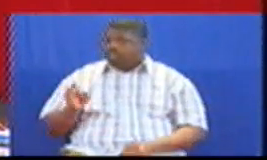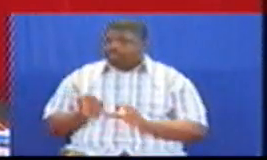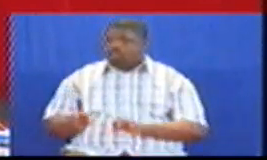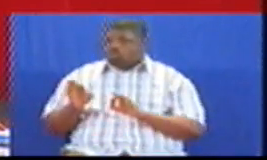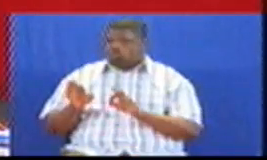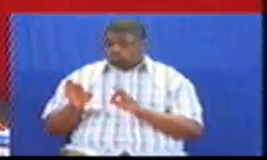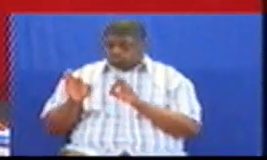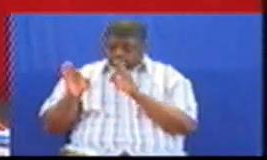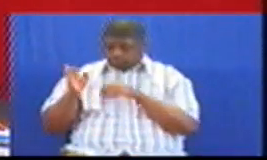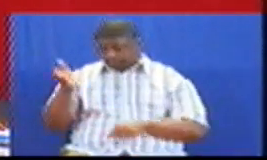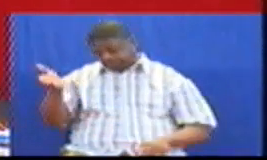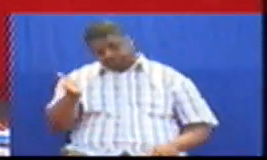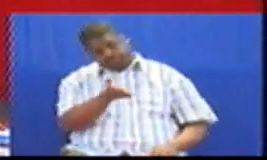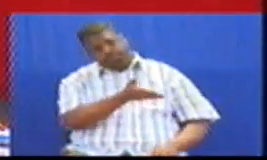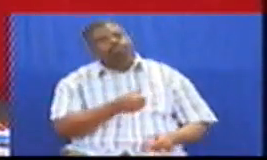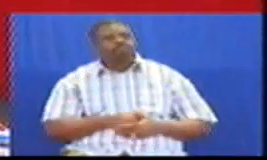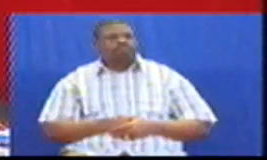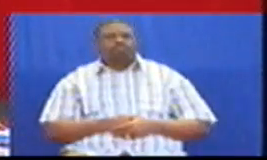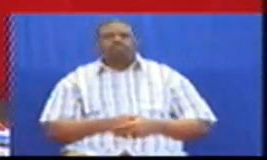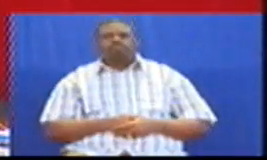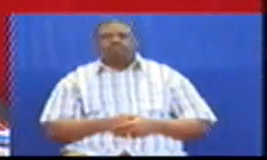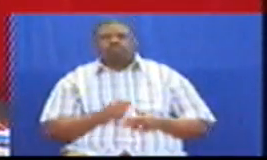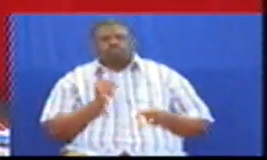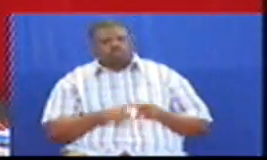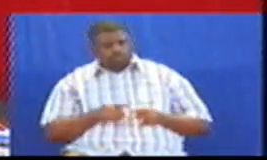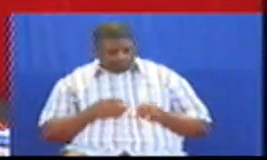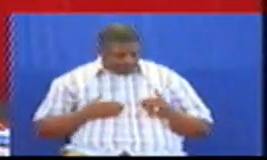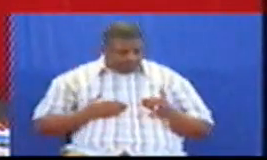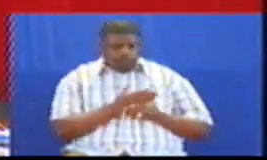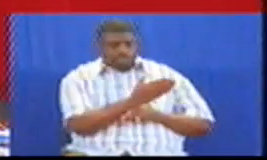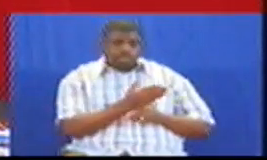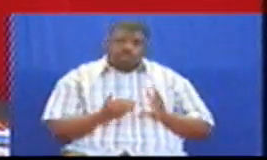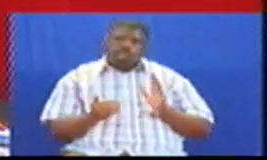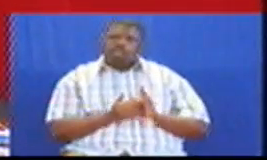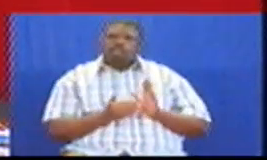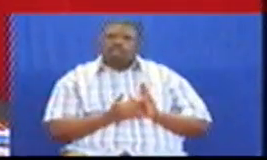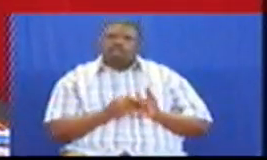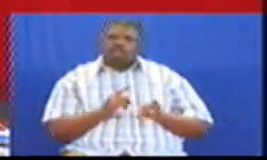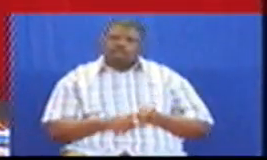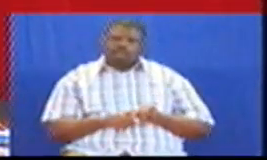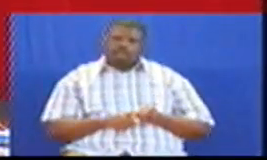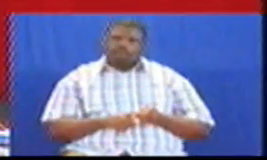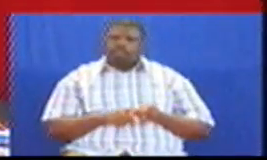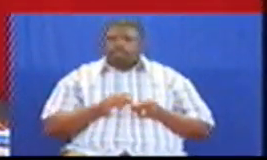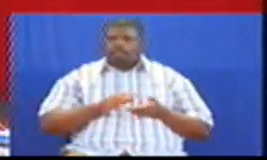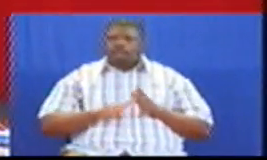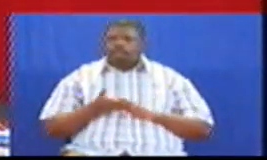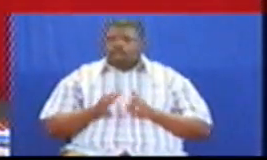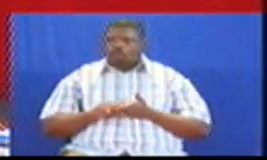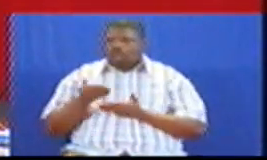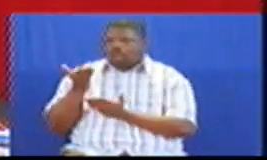wabunge. Ya kwanza ilikuwa ni ile kupitisha sheria ya plea bargaining kwa ajili ya